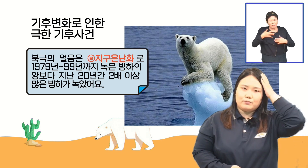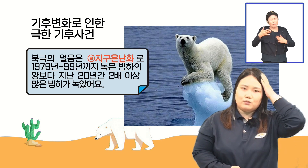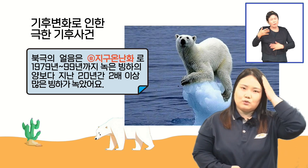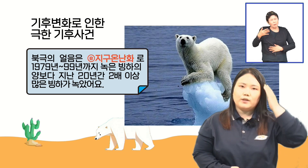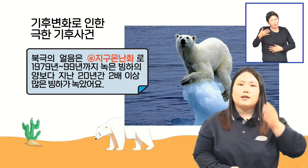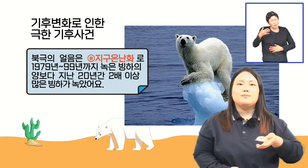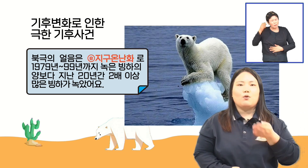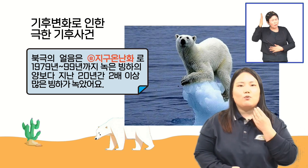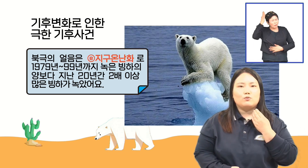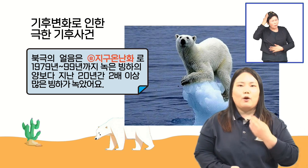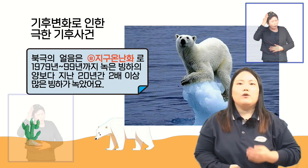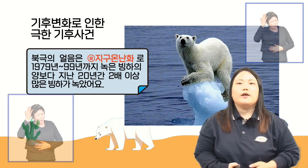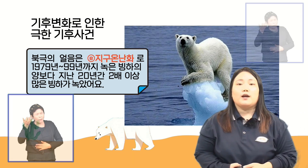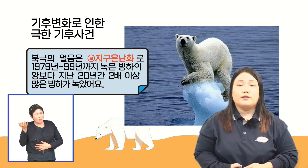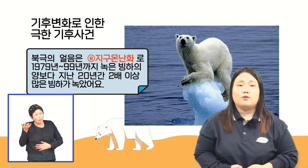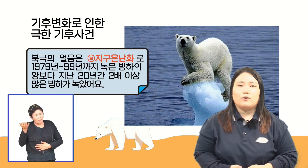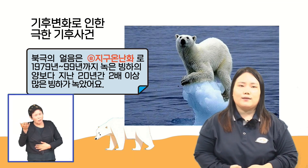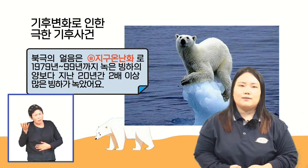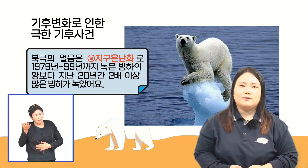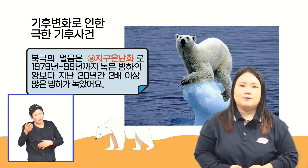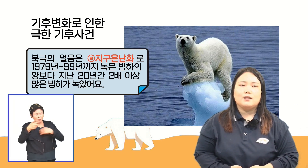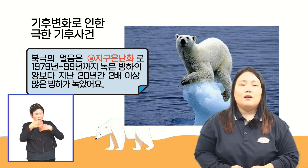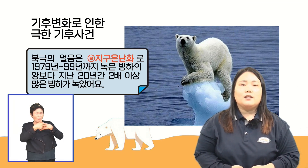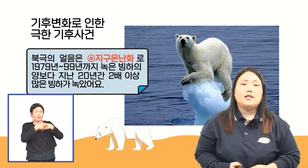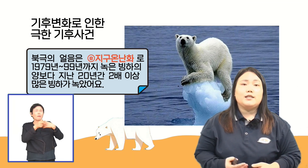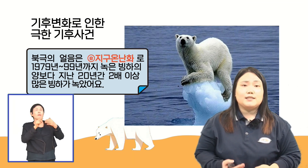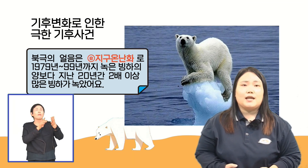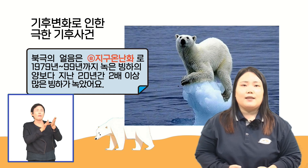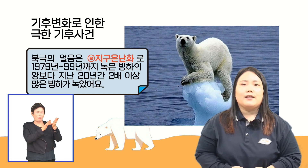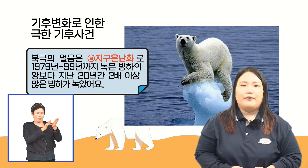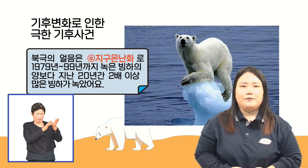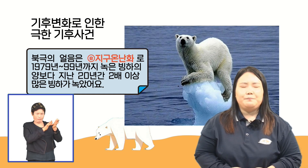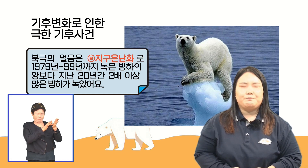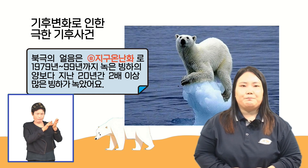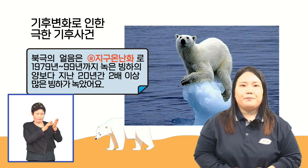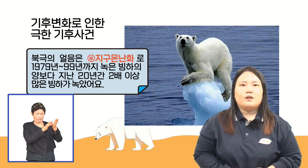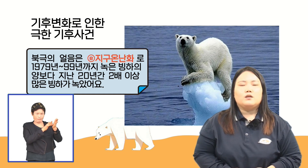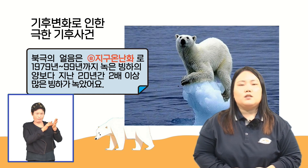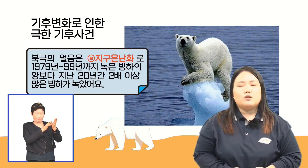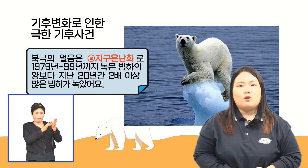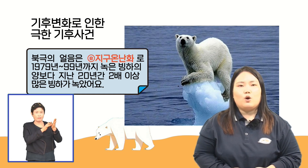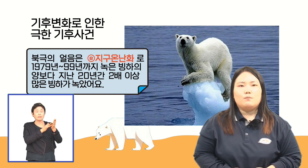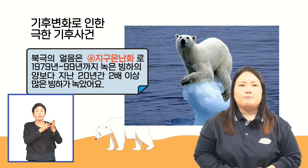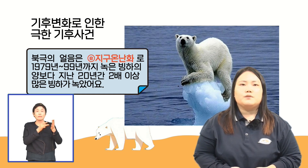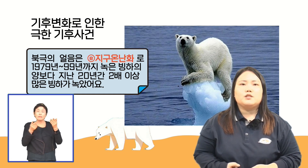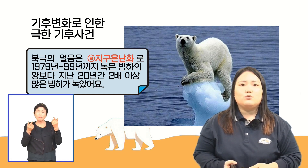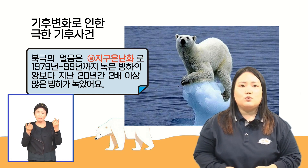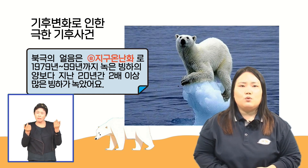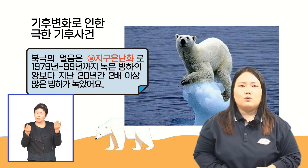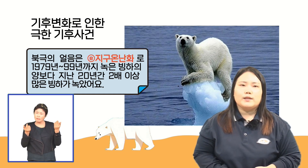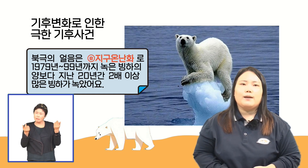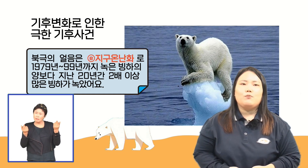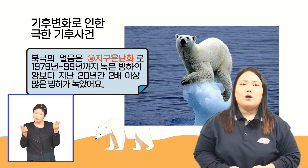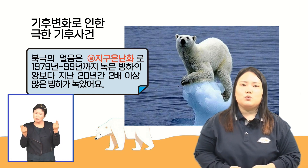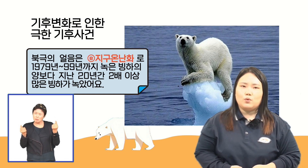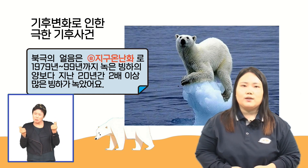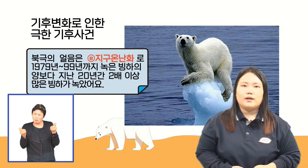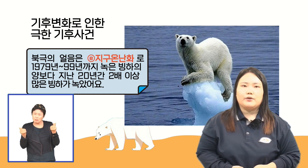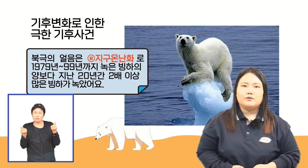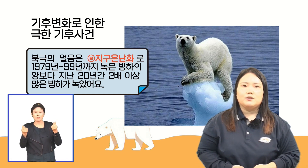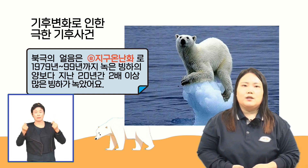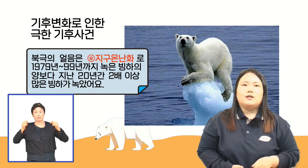머리도 아프고 약을 먹고 병원에 가야 될 것 같은 일이 있진 않았나요? 이처럼 지구도